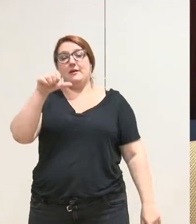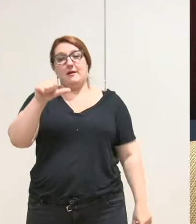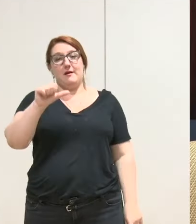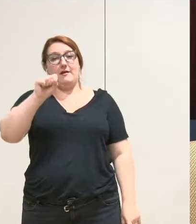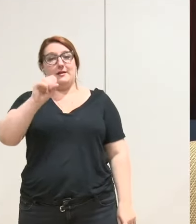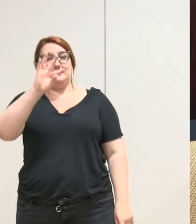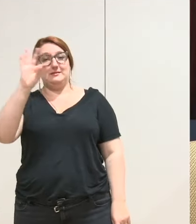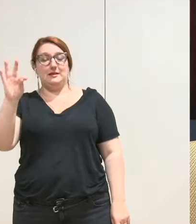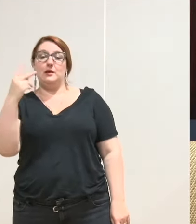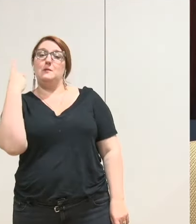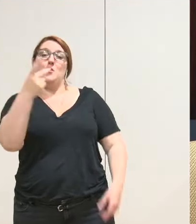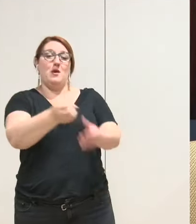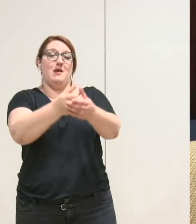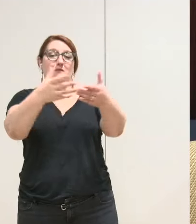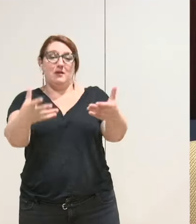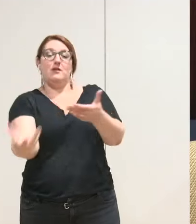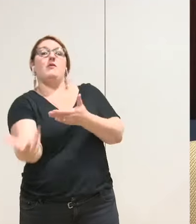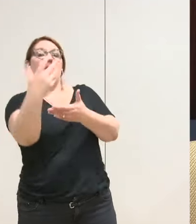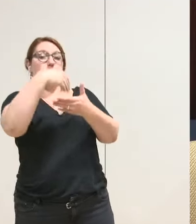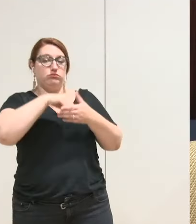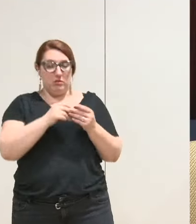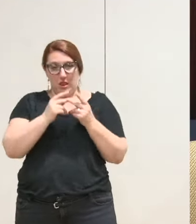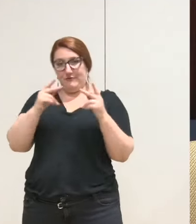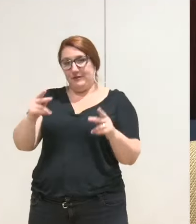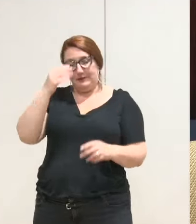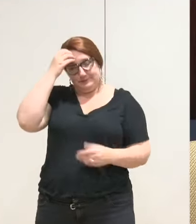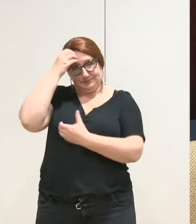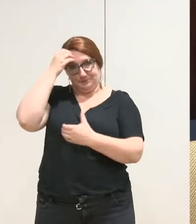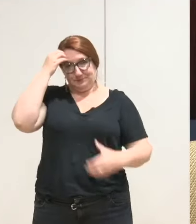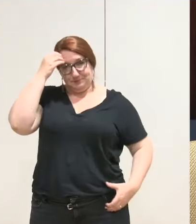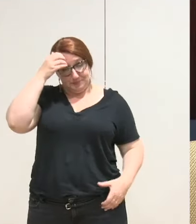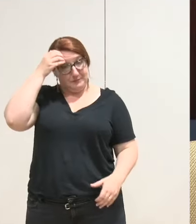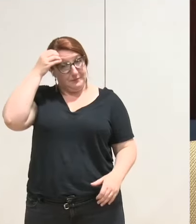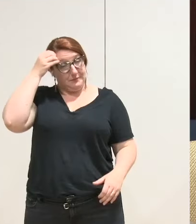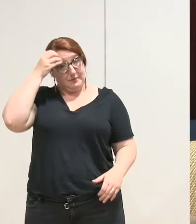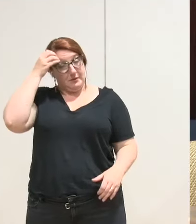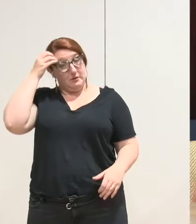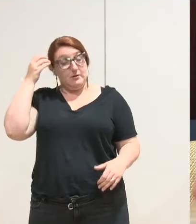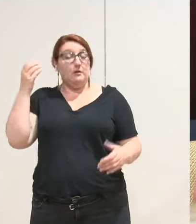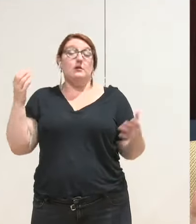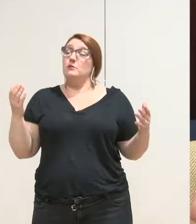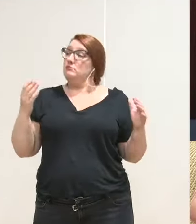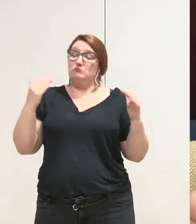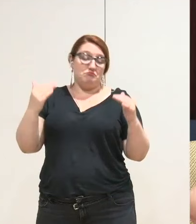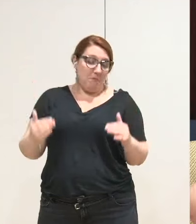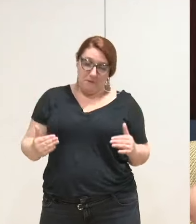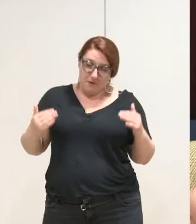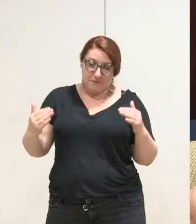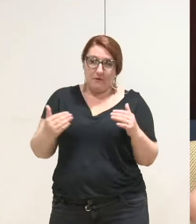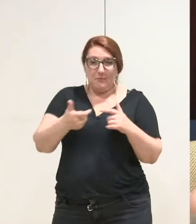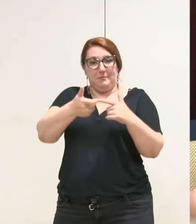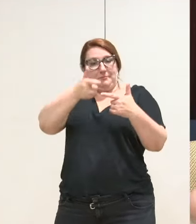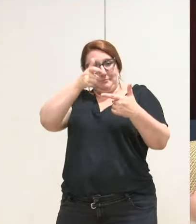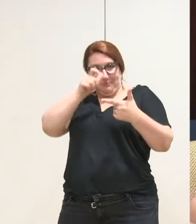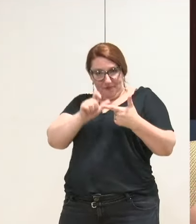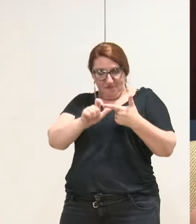seront transférés en direction de la ville toujours dans cette logique là et pour venir à la délibération